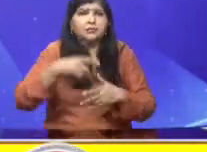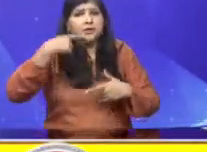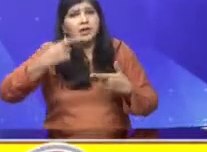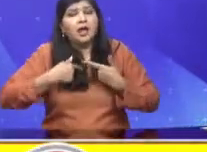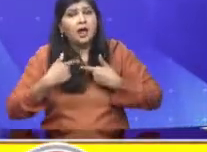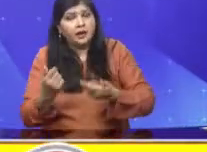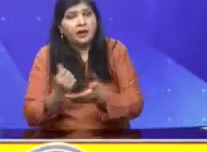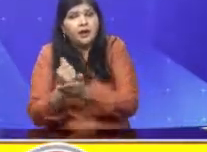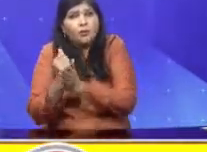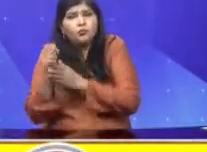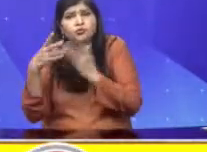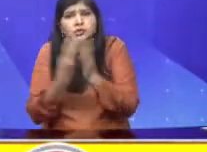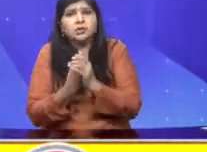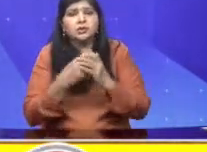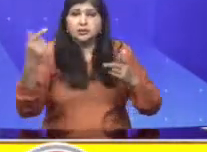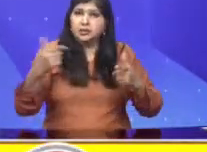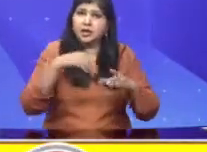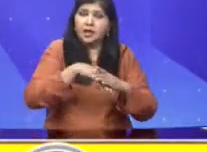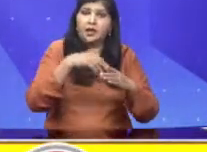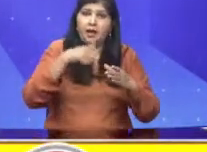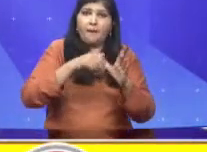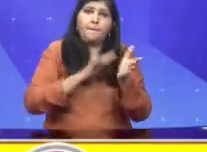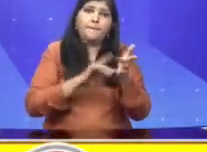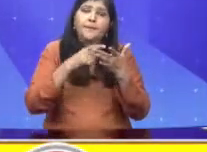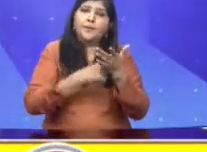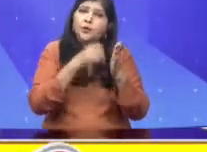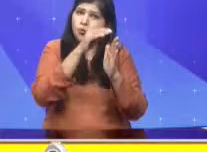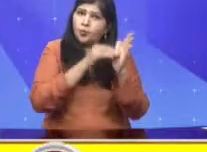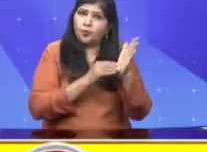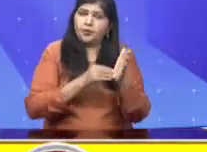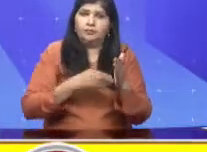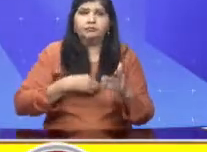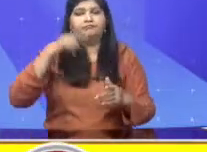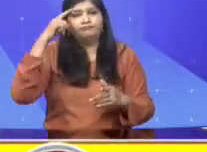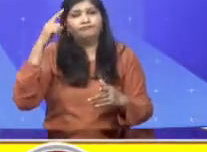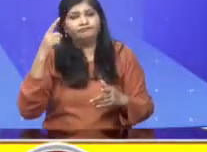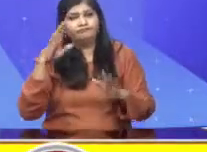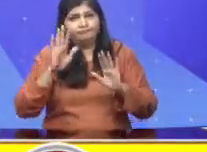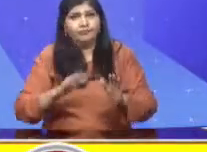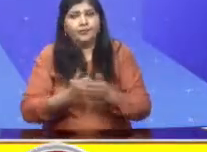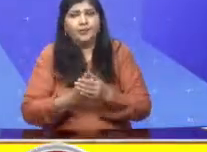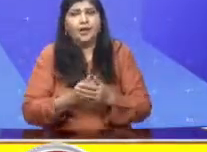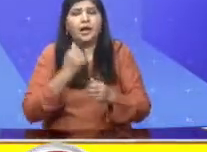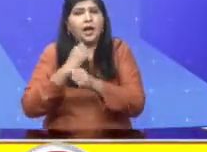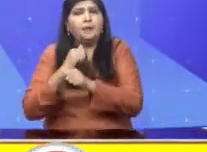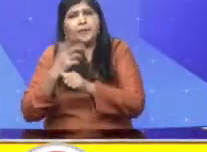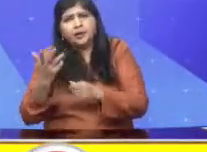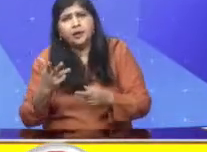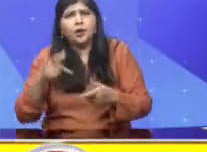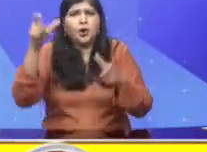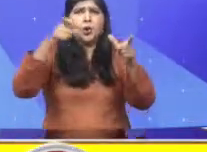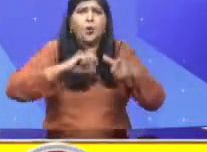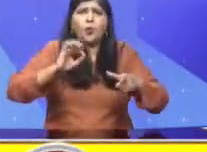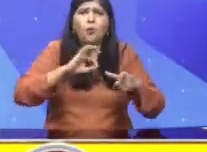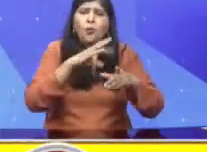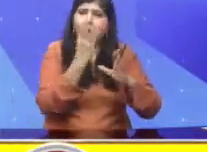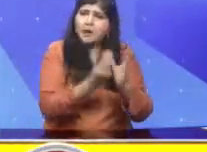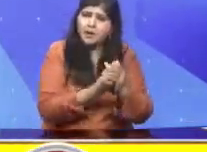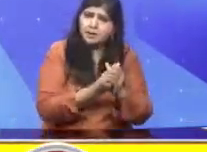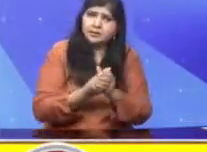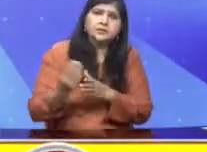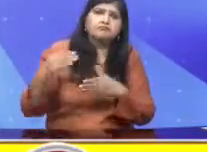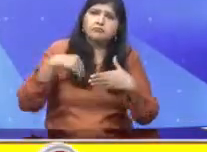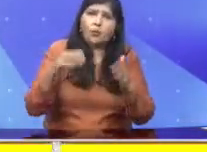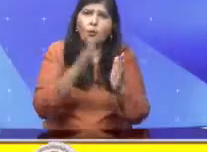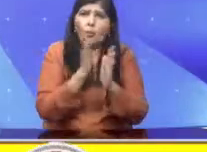हैं, जिन्ने अमरूत महोत्सव में देश याद कर रहा है, सरकार और सामाजिक संगठनों की दर्ब